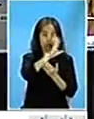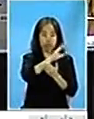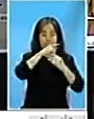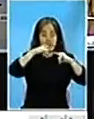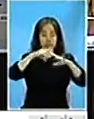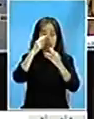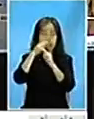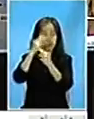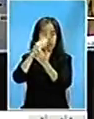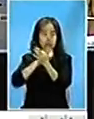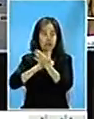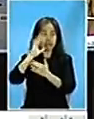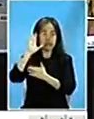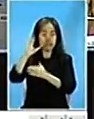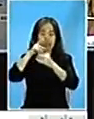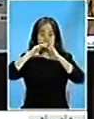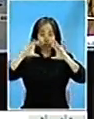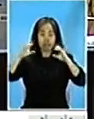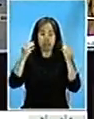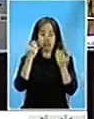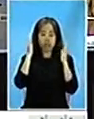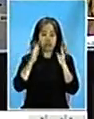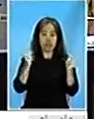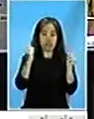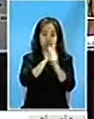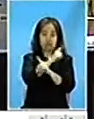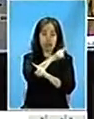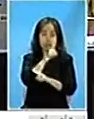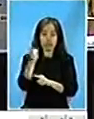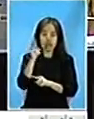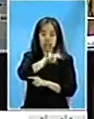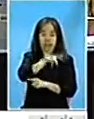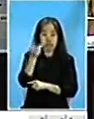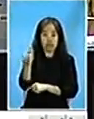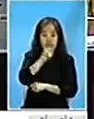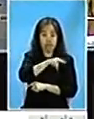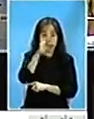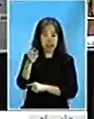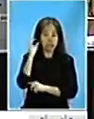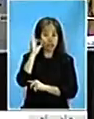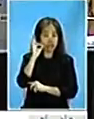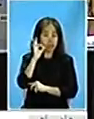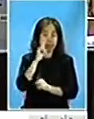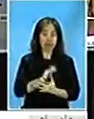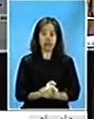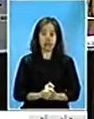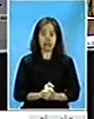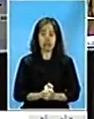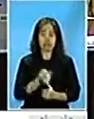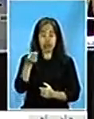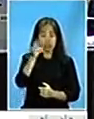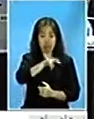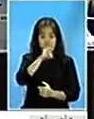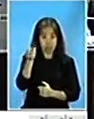ลนะครับแล้วผมก็จะให้สลับฝ่ายละคนดีไหมครับ สลับฝ่ายละคนน